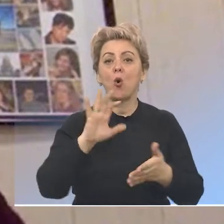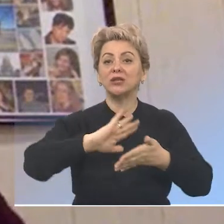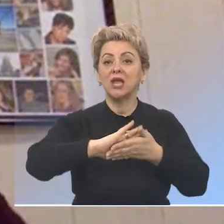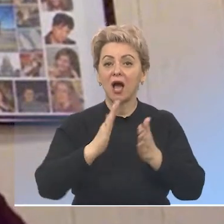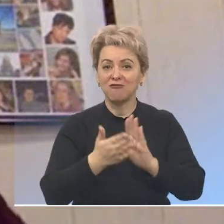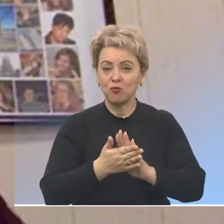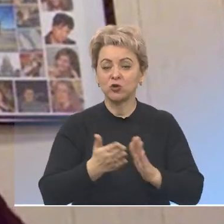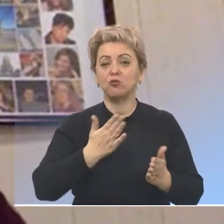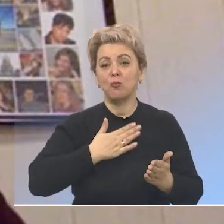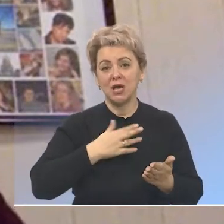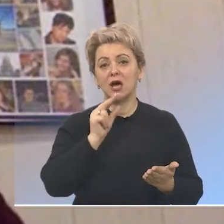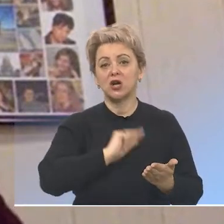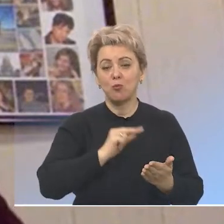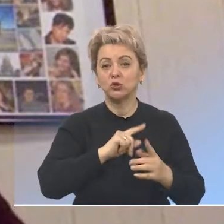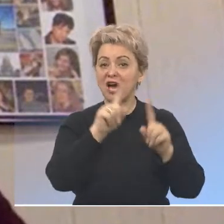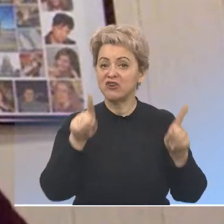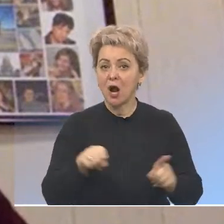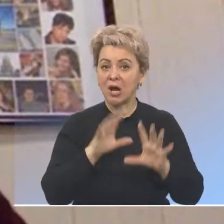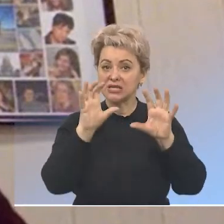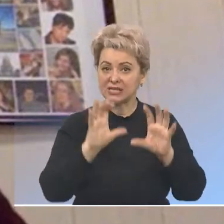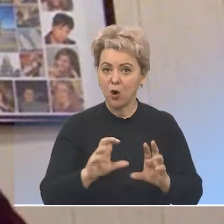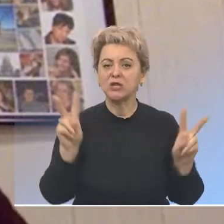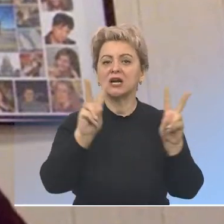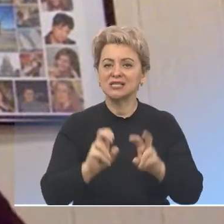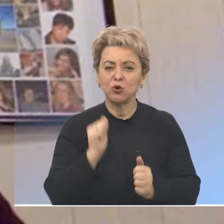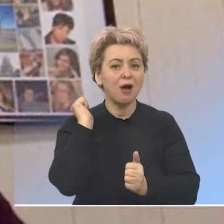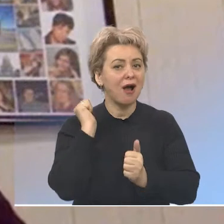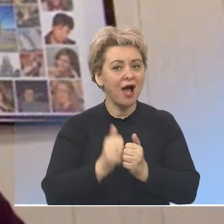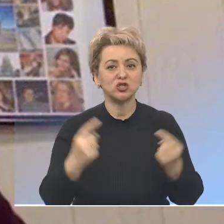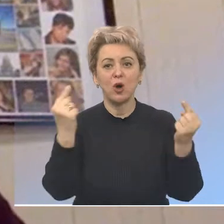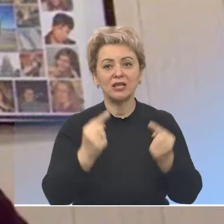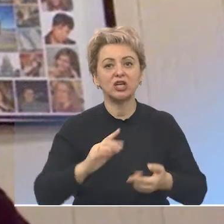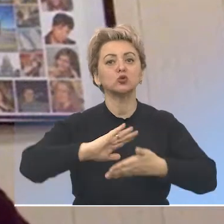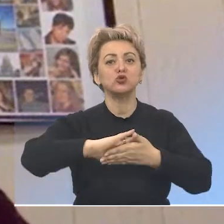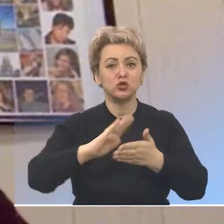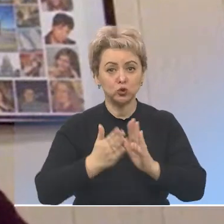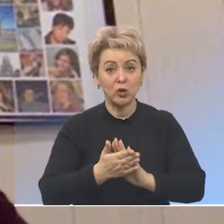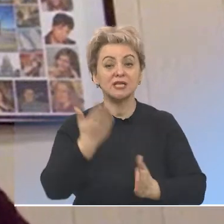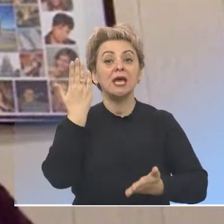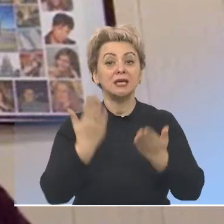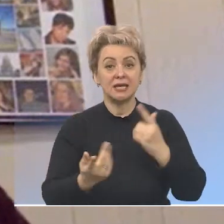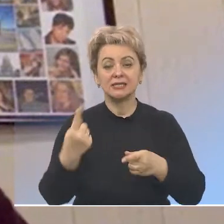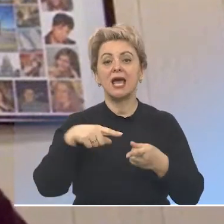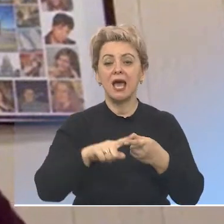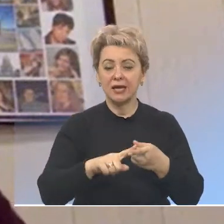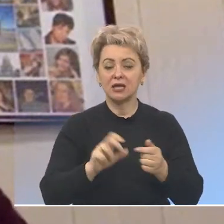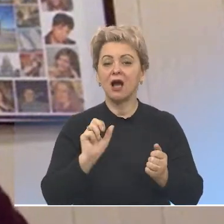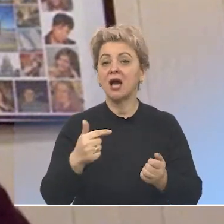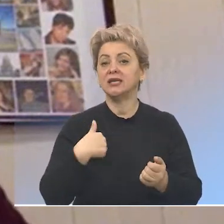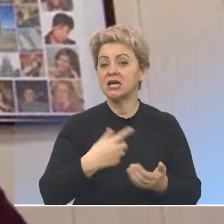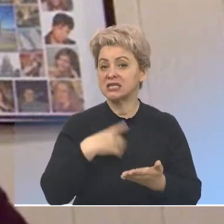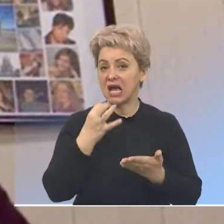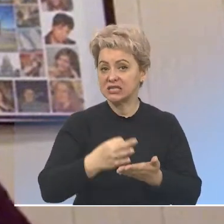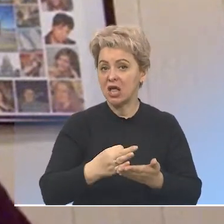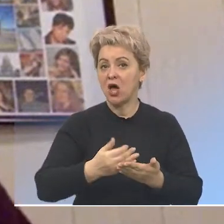мы работаем по договору, мы работаем в рамках закона, рассматриваем каждую конкретную ситуацию. Если это,